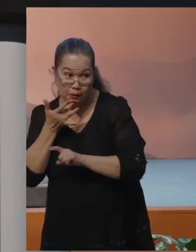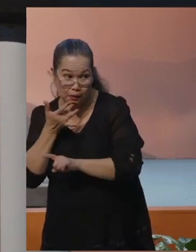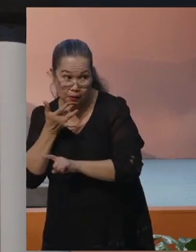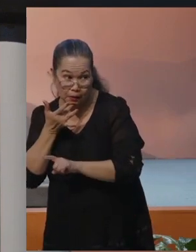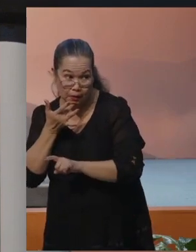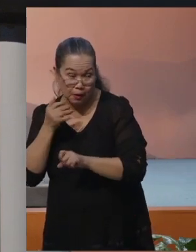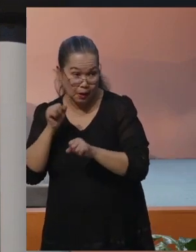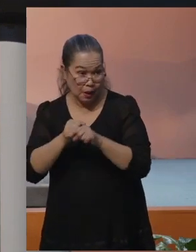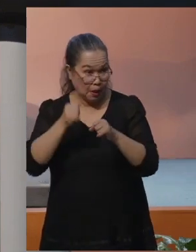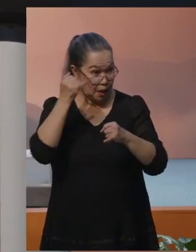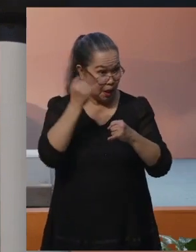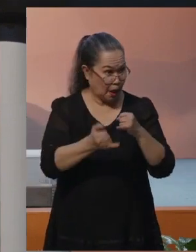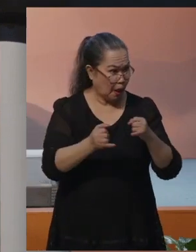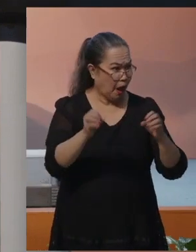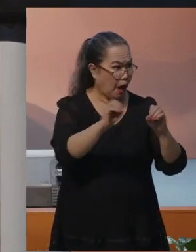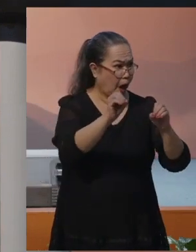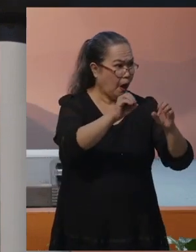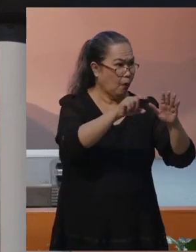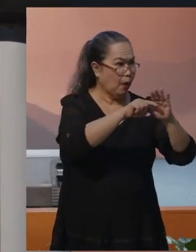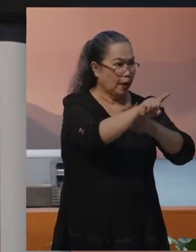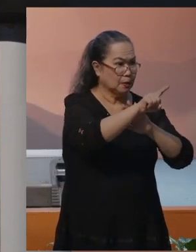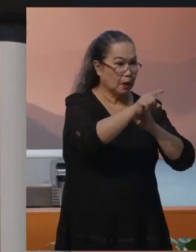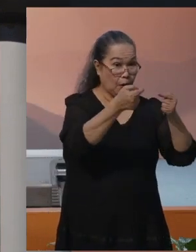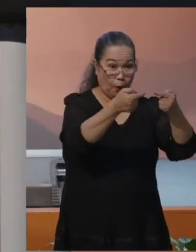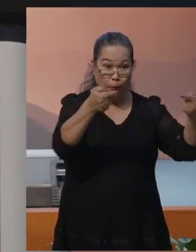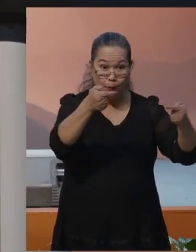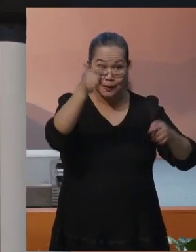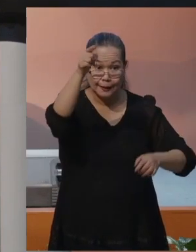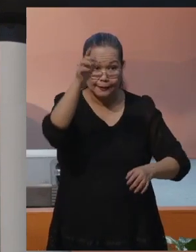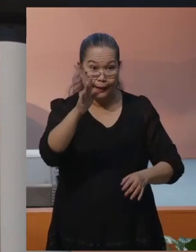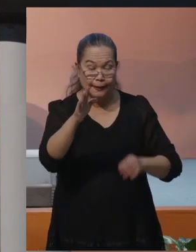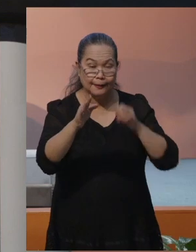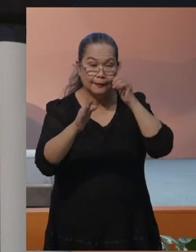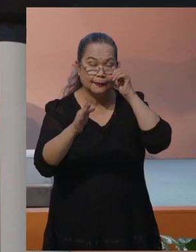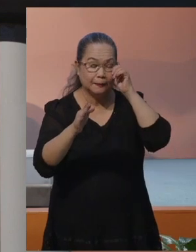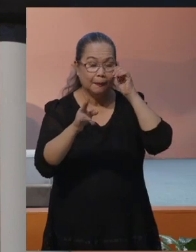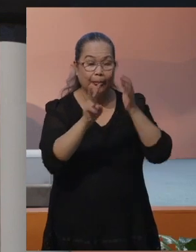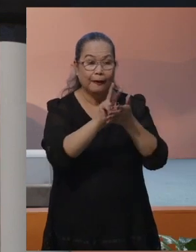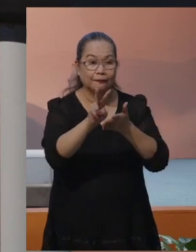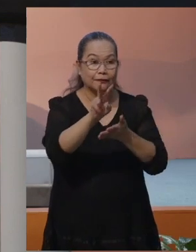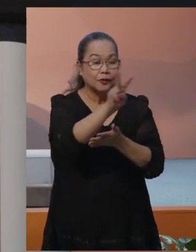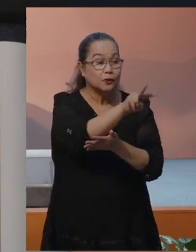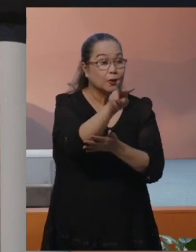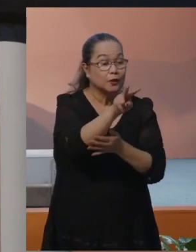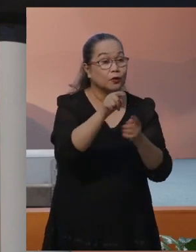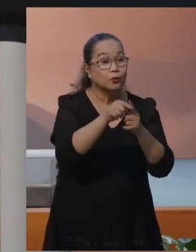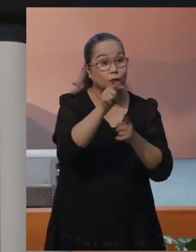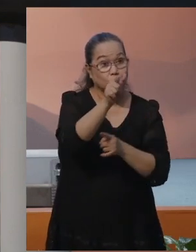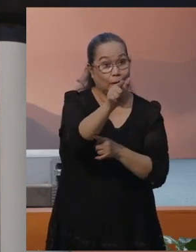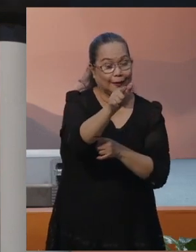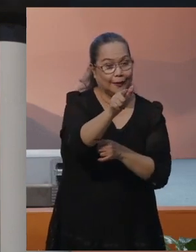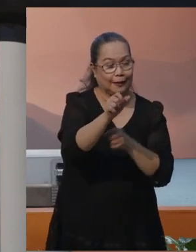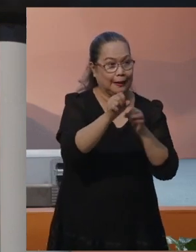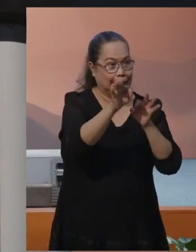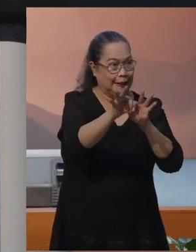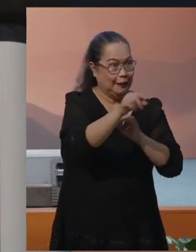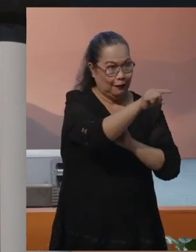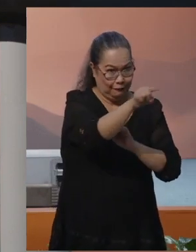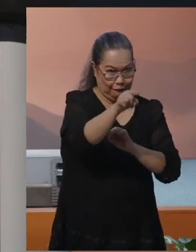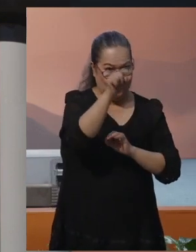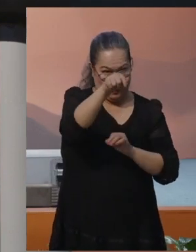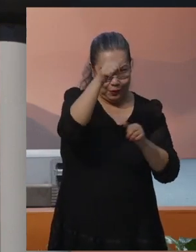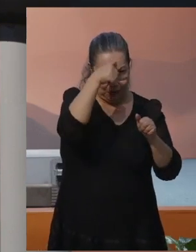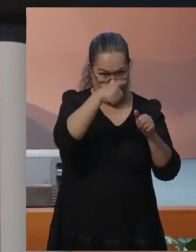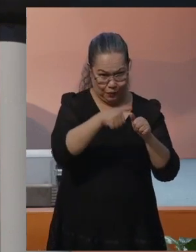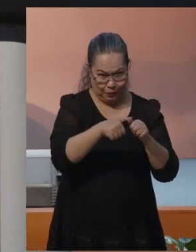Huli sa lahat, walang ligtas sa kalaban ng Panginoon. Verses 22 to 28. Ang kailangan nyo lang maalala